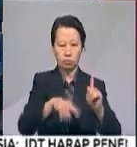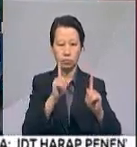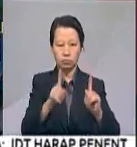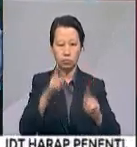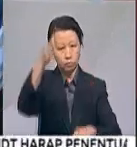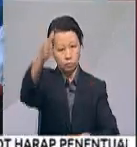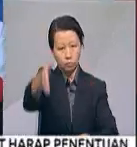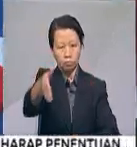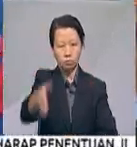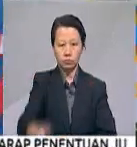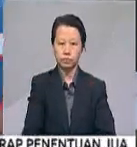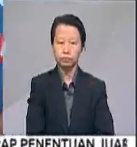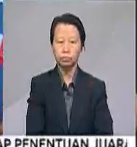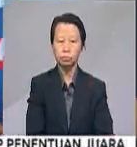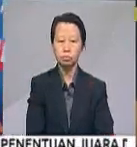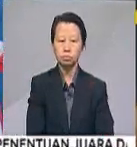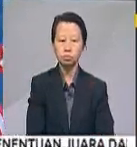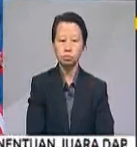depan.